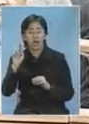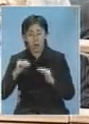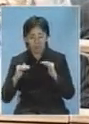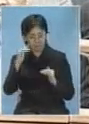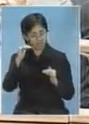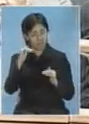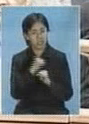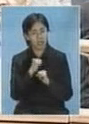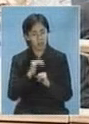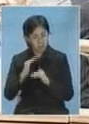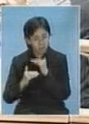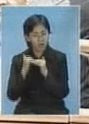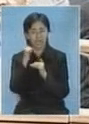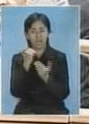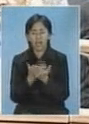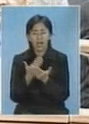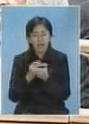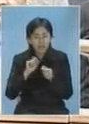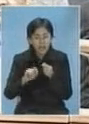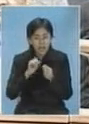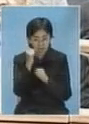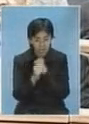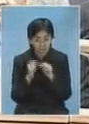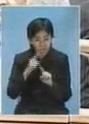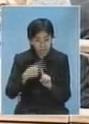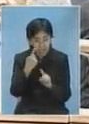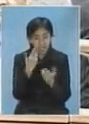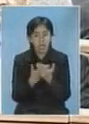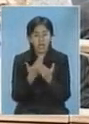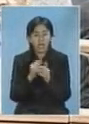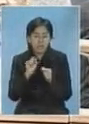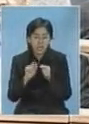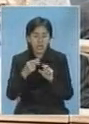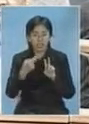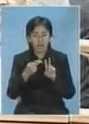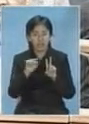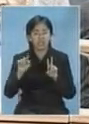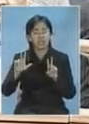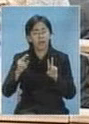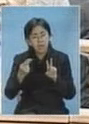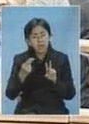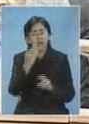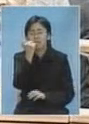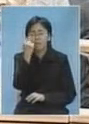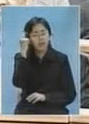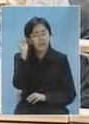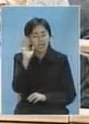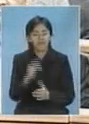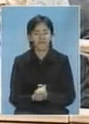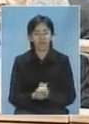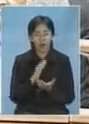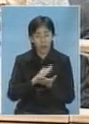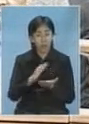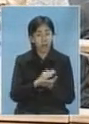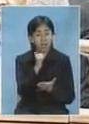งการนี้ครับประหยัดเงินต่อเดือนเนี่ย 2-30,000 บาททำไมไม่คิดครับไอโครงการของท่านพักหนี้ดีเนี่ยปี